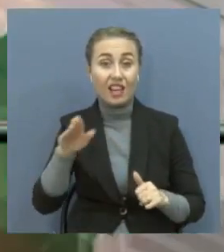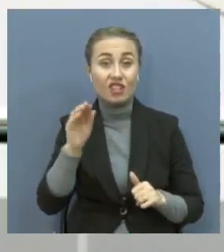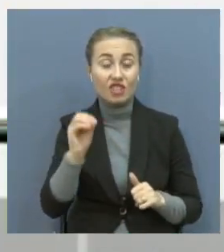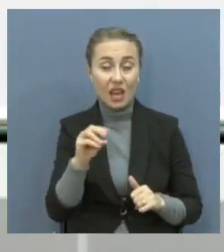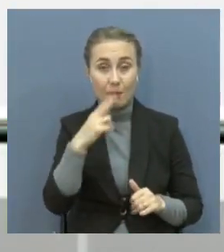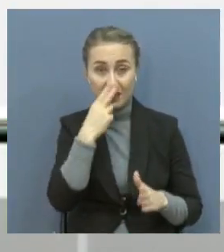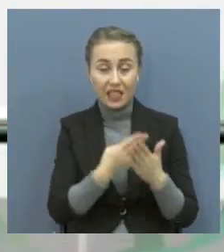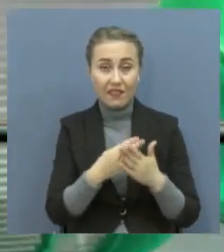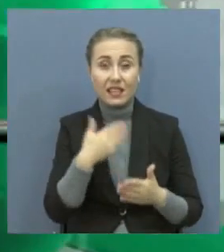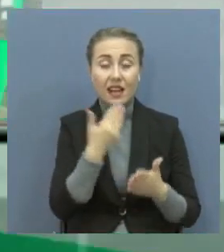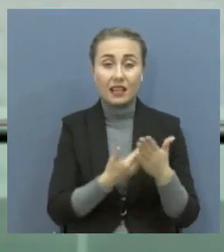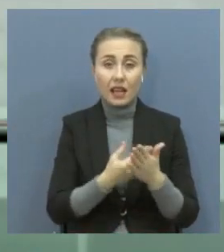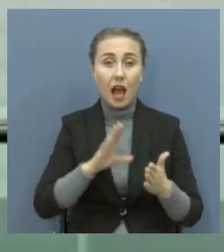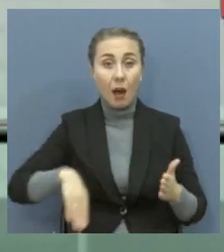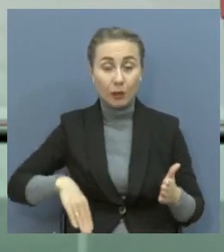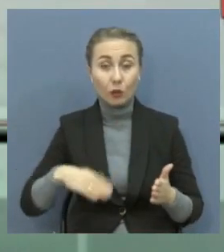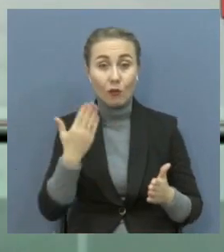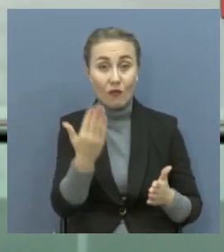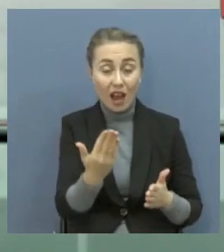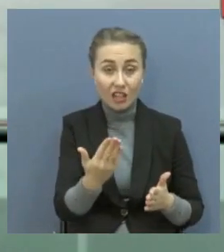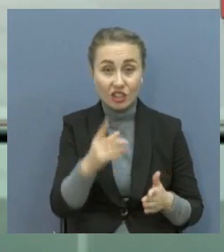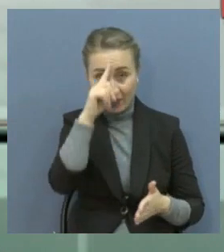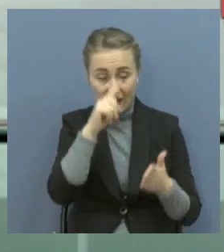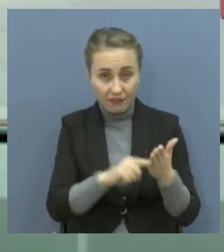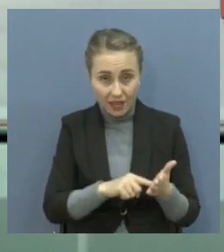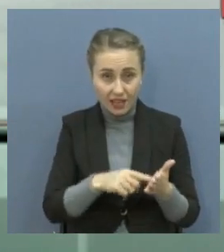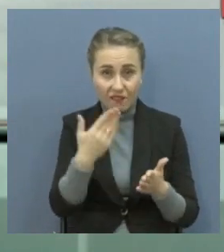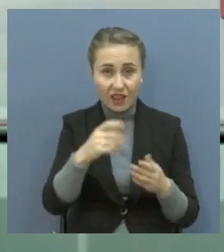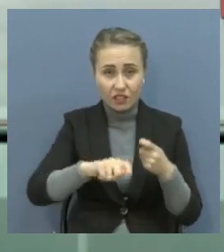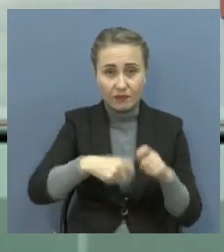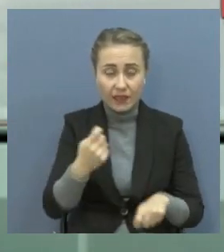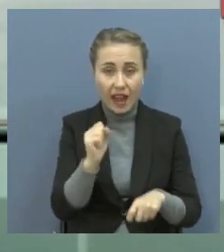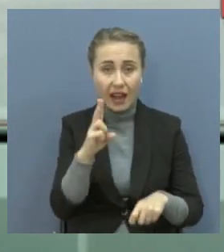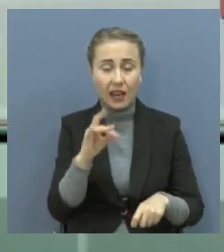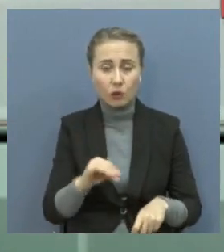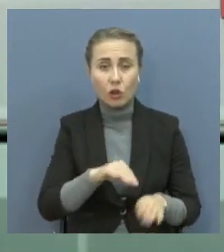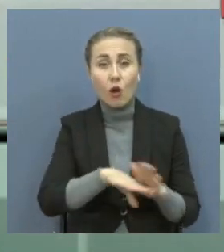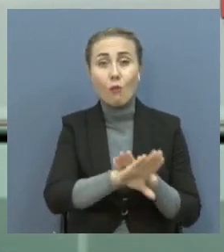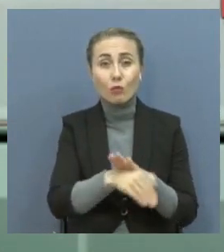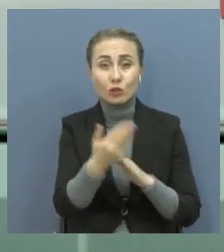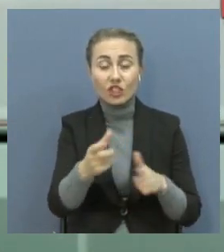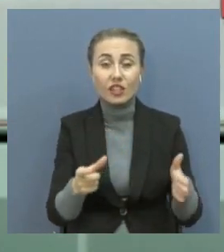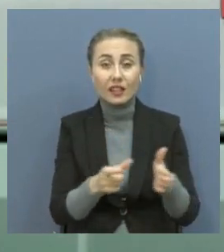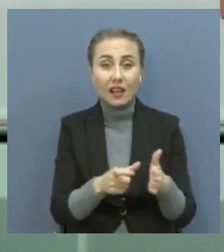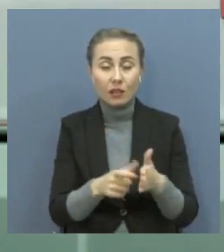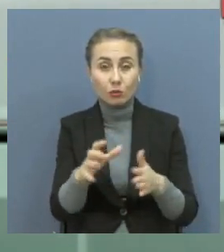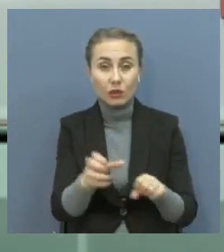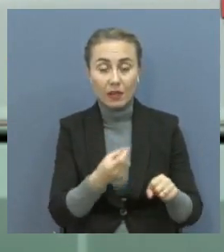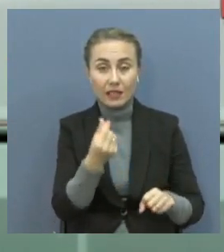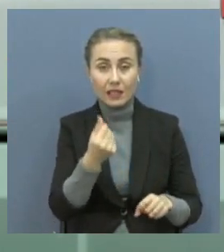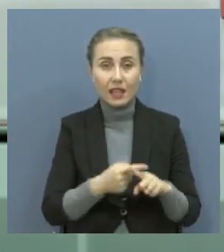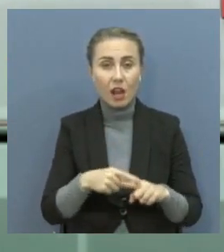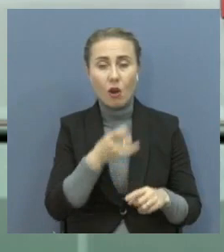лжепредставители и консультанты, а после, воспользовавшись доверием, просто взломать аккаунт и опустошить вашу карту. Любая защита